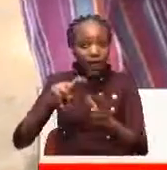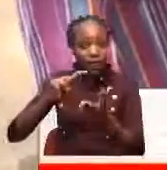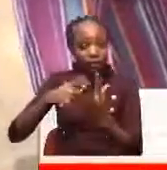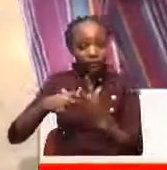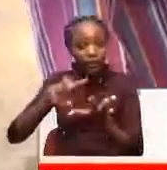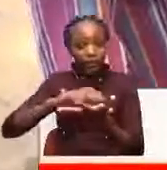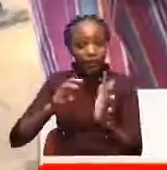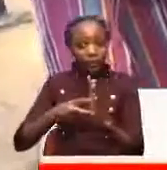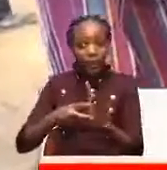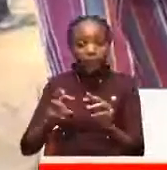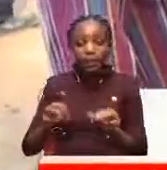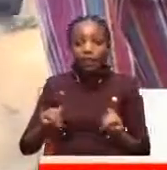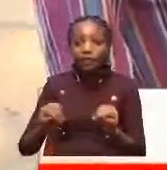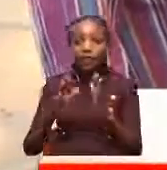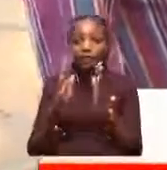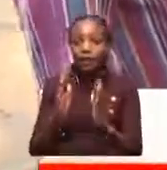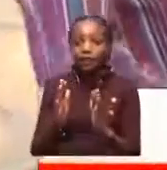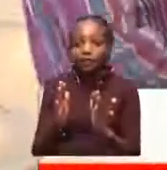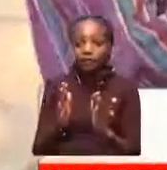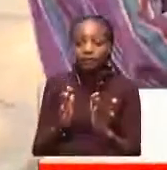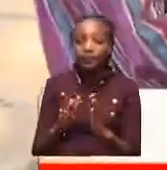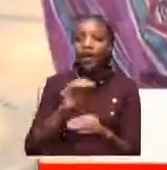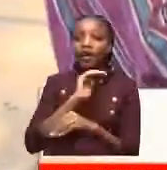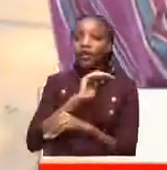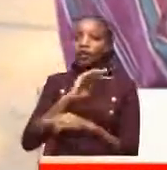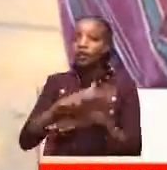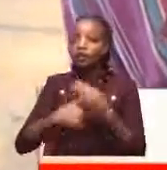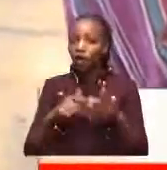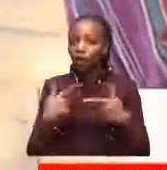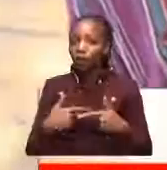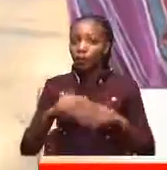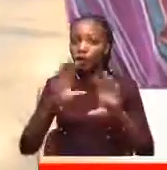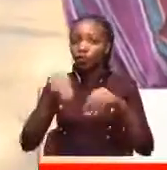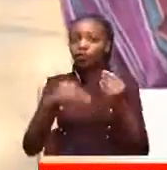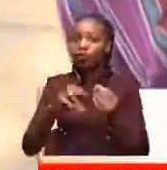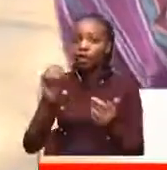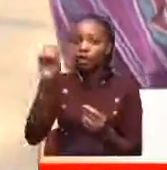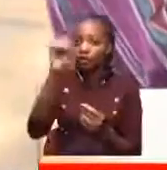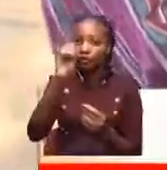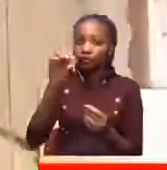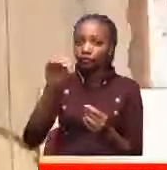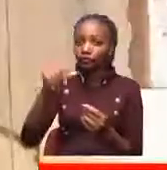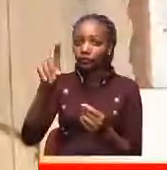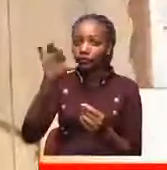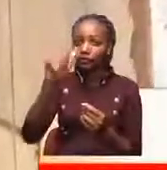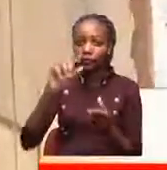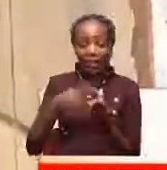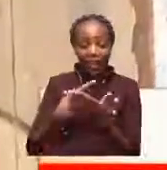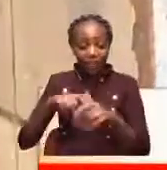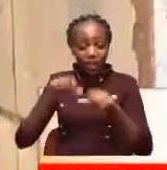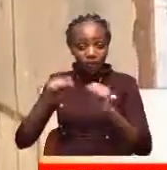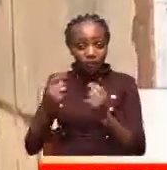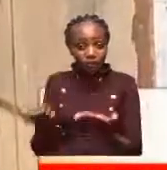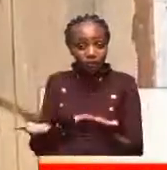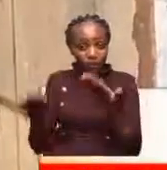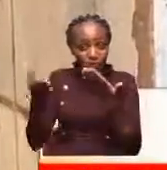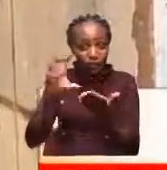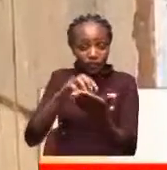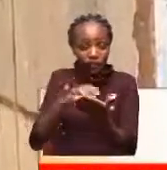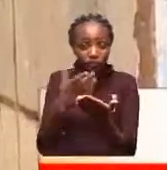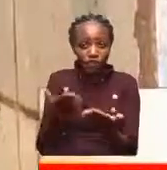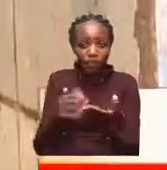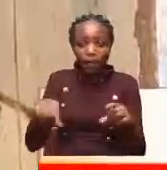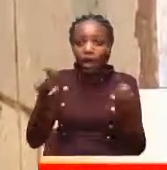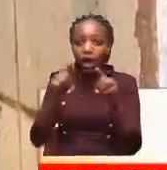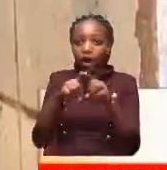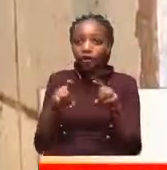meneja mkuu wa Thiwasco mhandisi Moses Kenya ameomba washikadau kupeana sabuni katika vituo hivyo ili kufanikisha mpango huu vilivyo. Vile vile